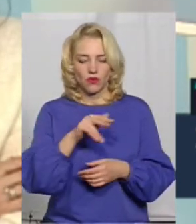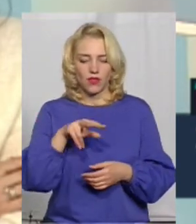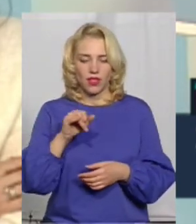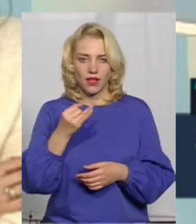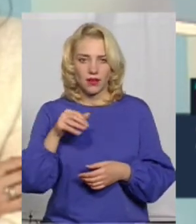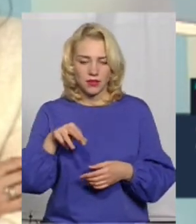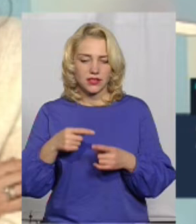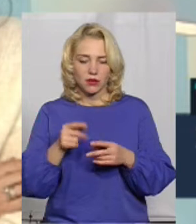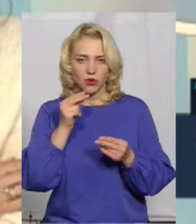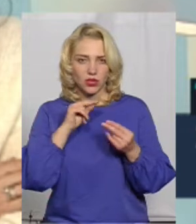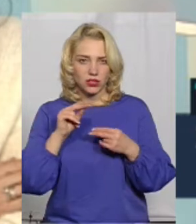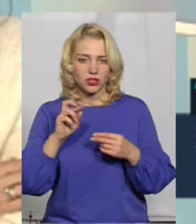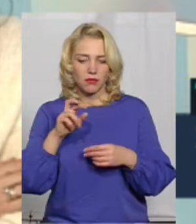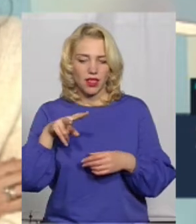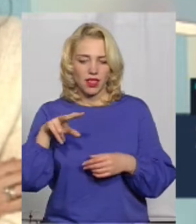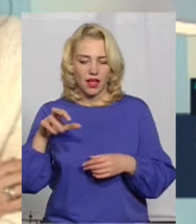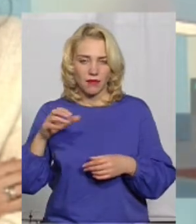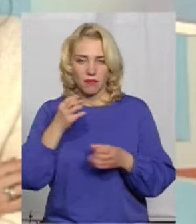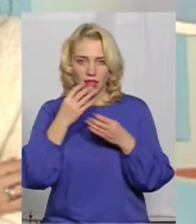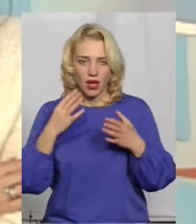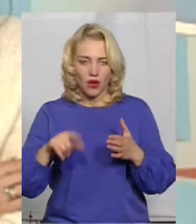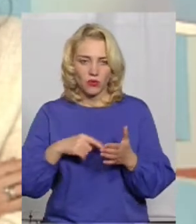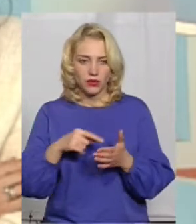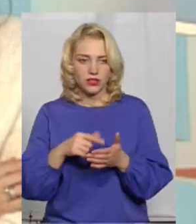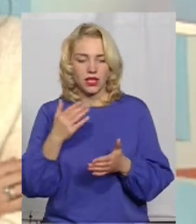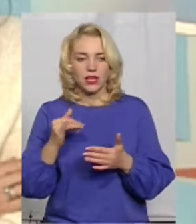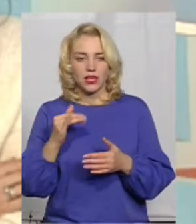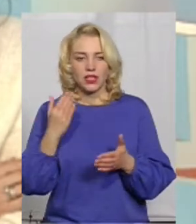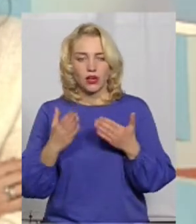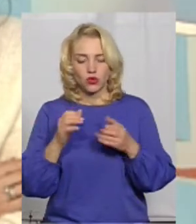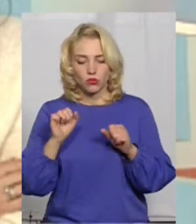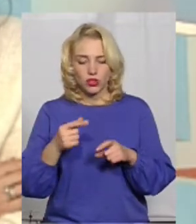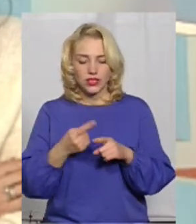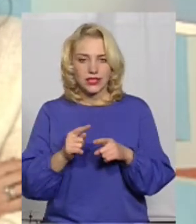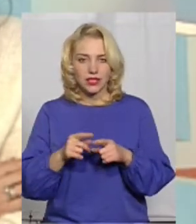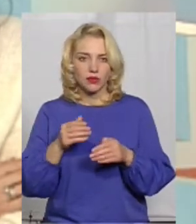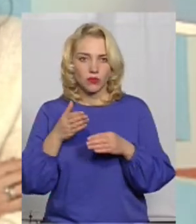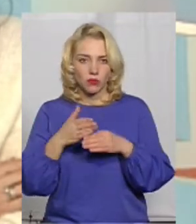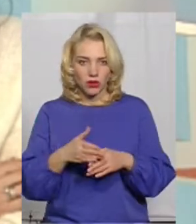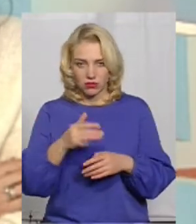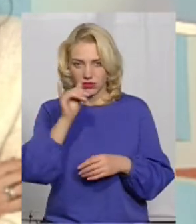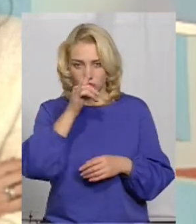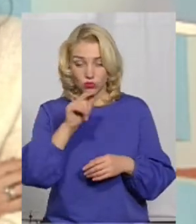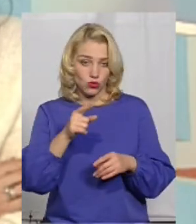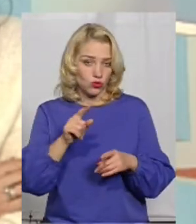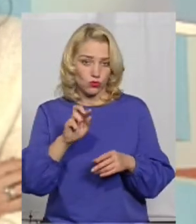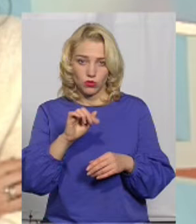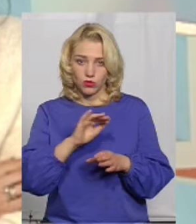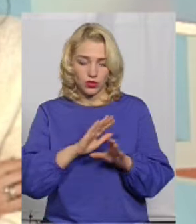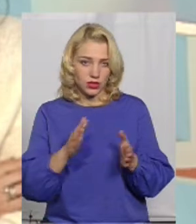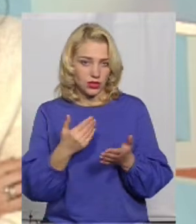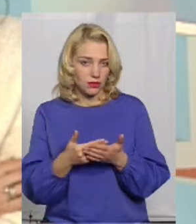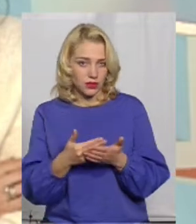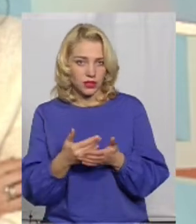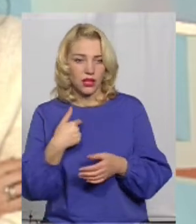можна робити за допомогою соціальних мереж, його покращувати, то чому ні, чому не масштабувати? І в свій час хочу сказати,